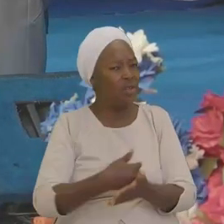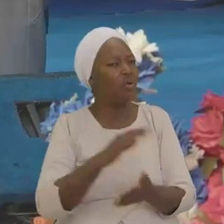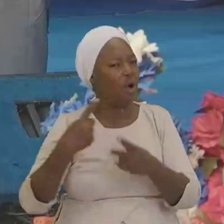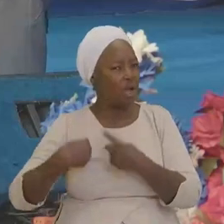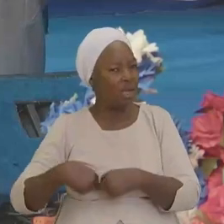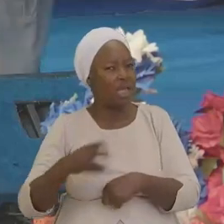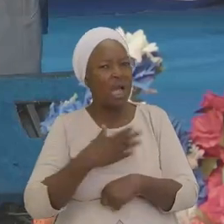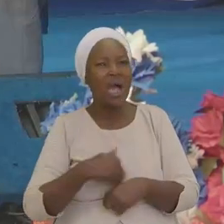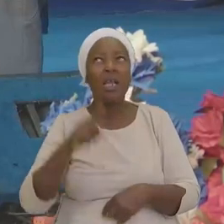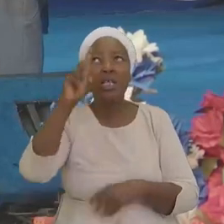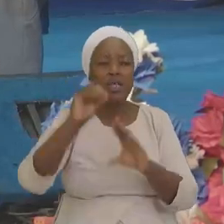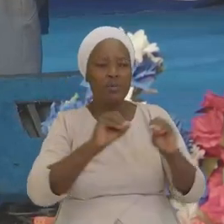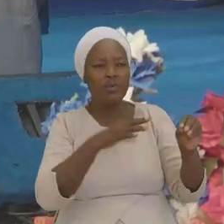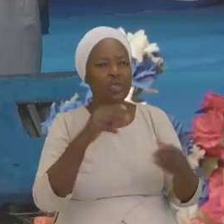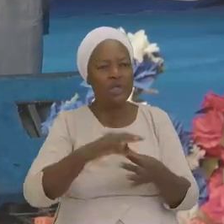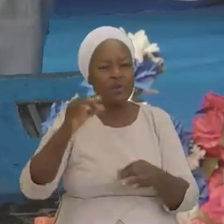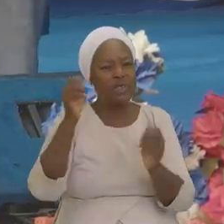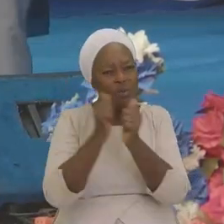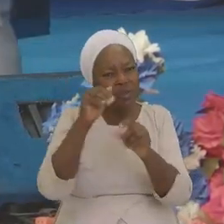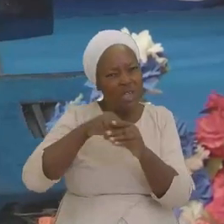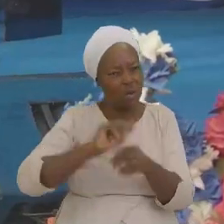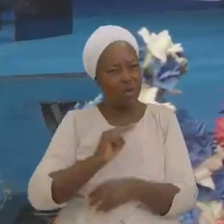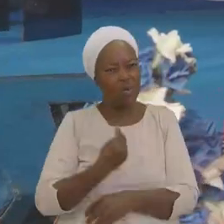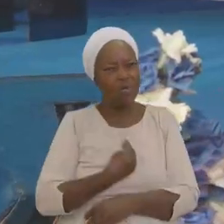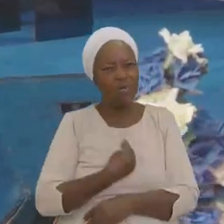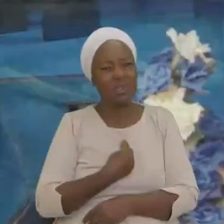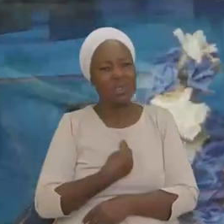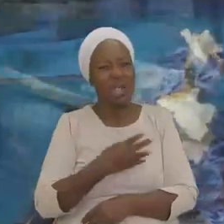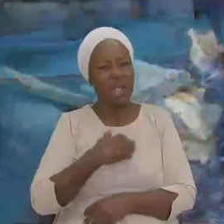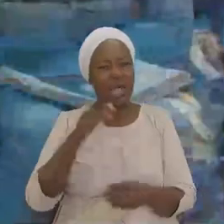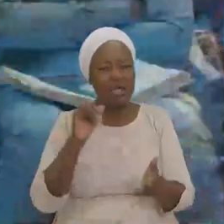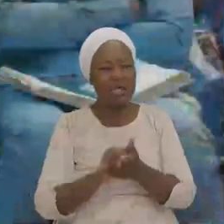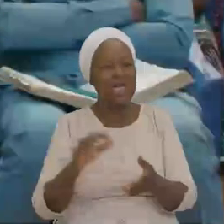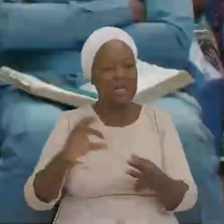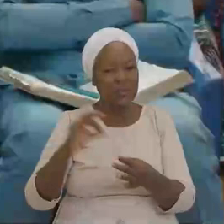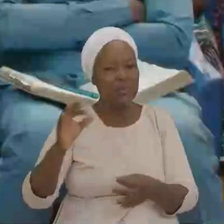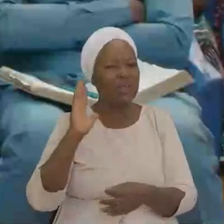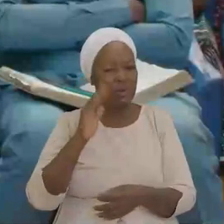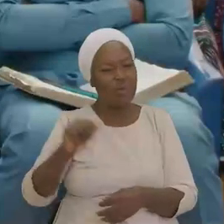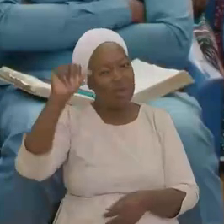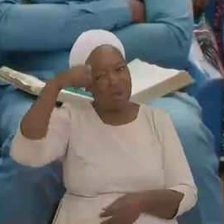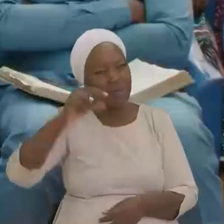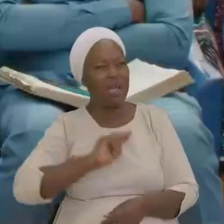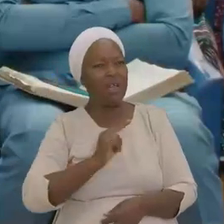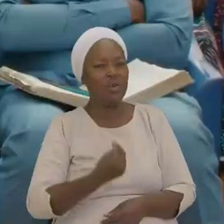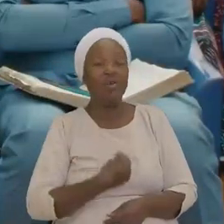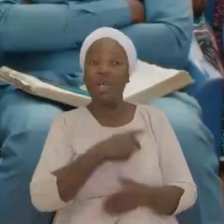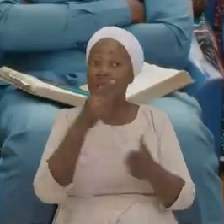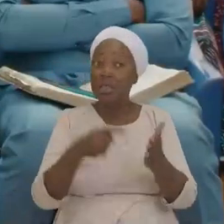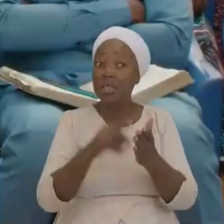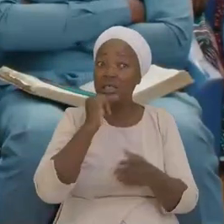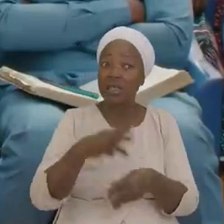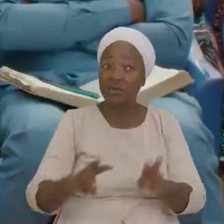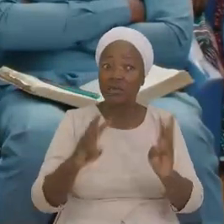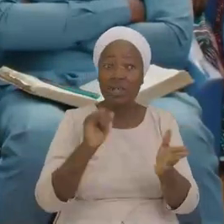Après nous avoir purifiés, il nous donne un cœur nouveau. Et il met l'esprit en nous. Et cet